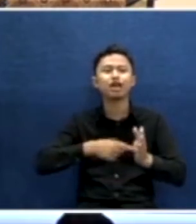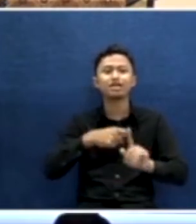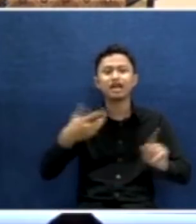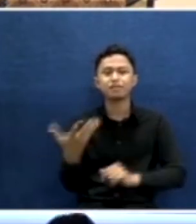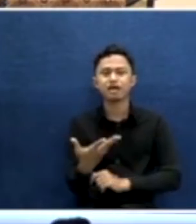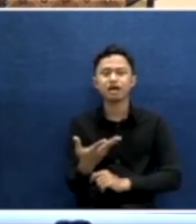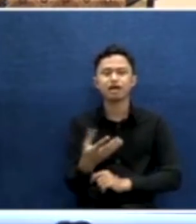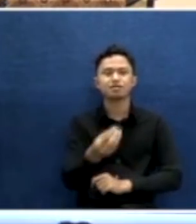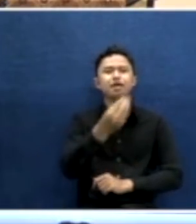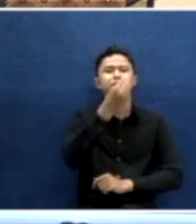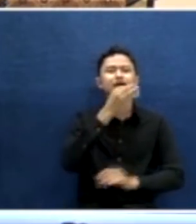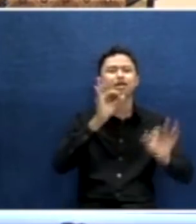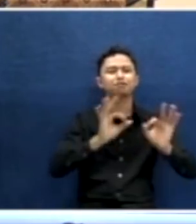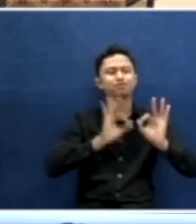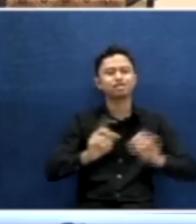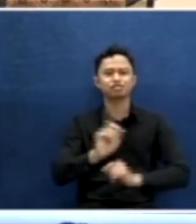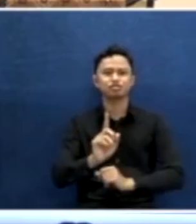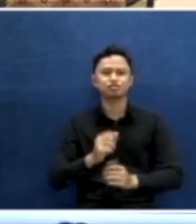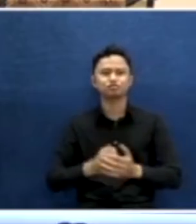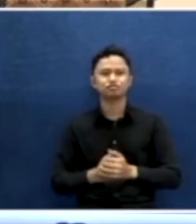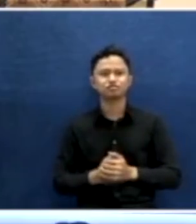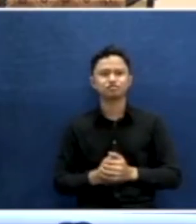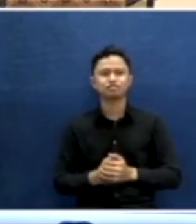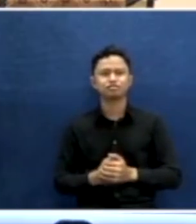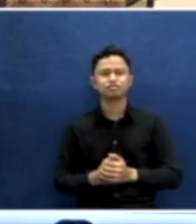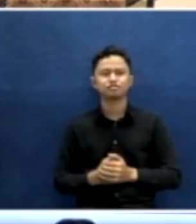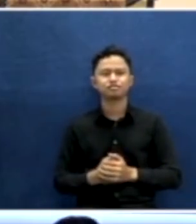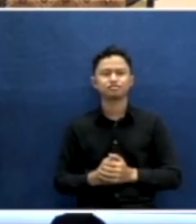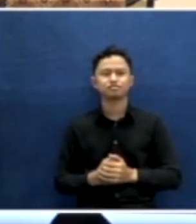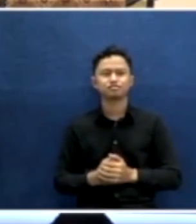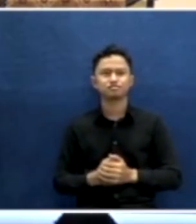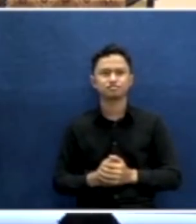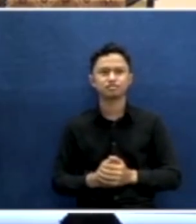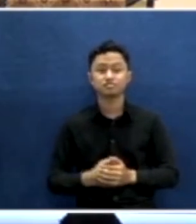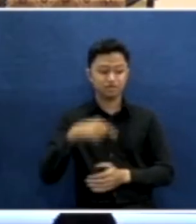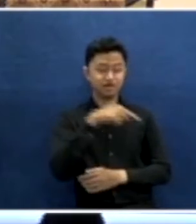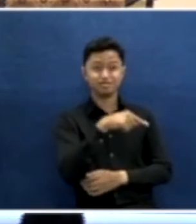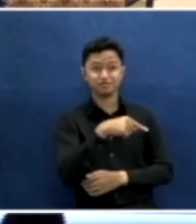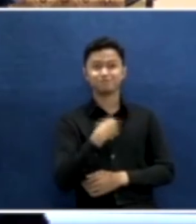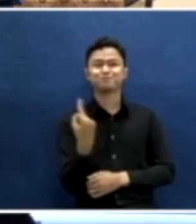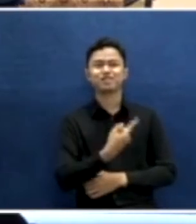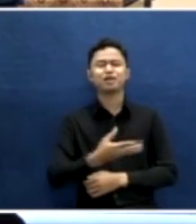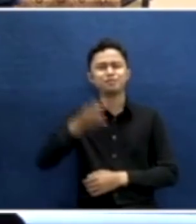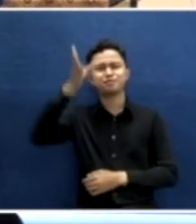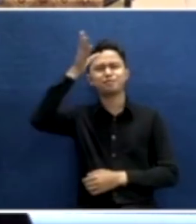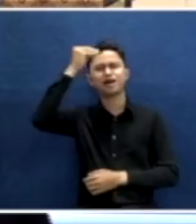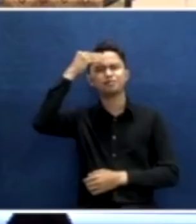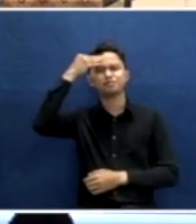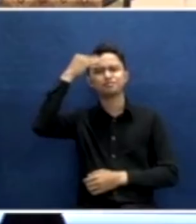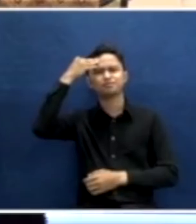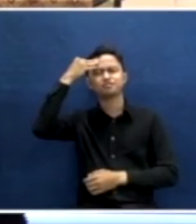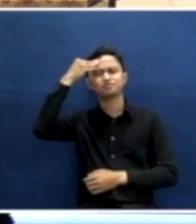makanannya Ustad Ketika saya meminta yang ekstrim disitu kita mendapati anak kita